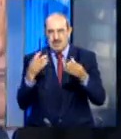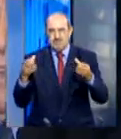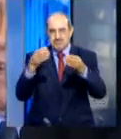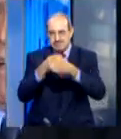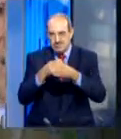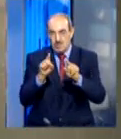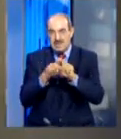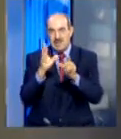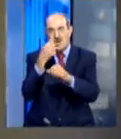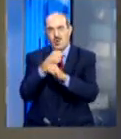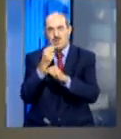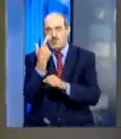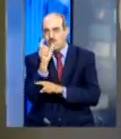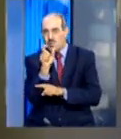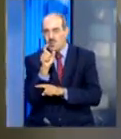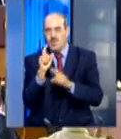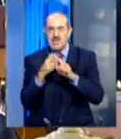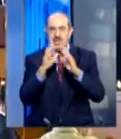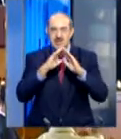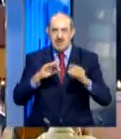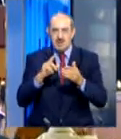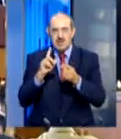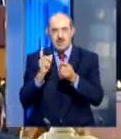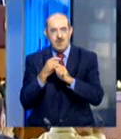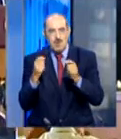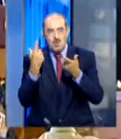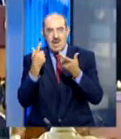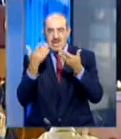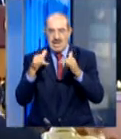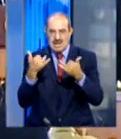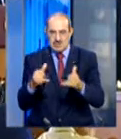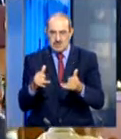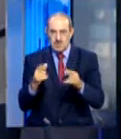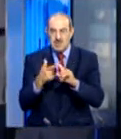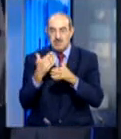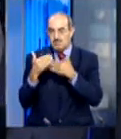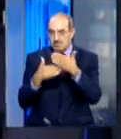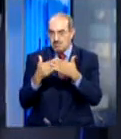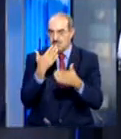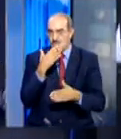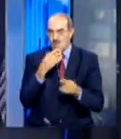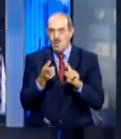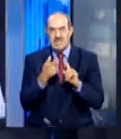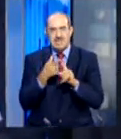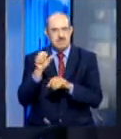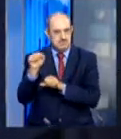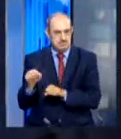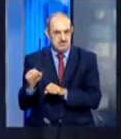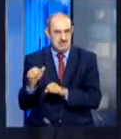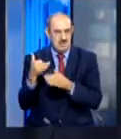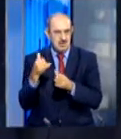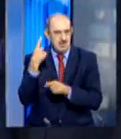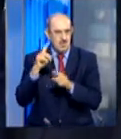وتتوحد الكلمة والصف الفلسطيني في أرض الجزائر، في خطوة تؤكد المواقف الثابتة للجزائر